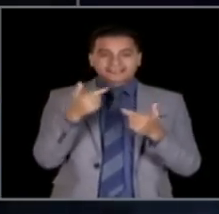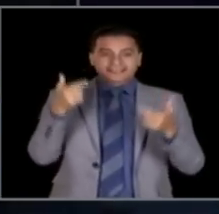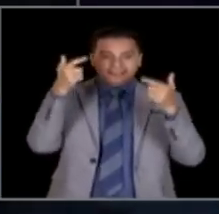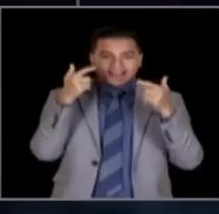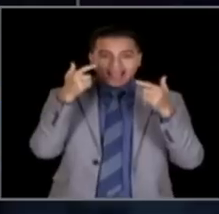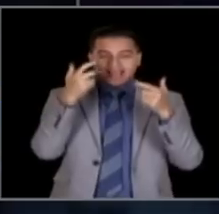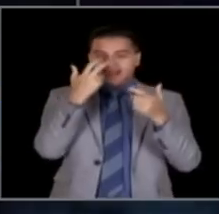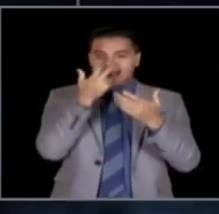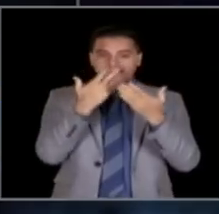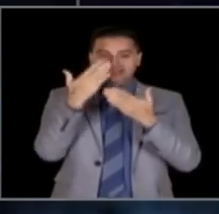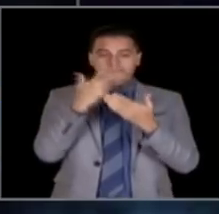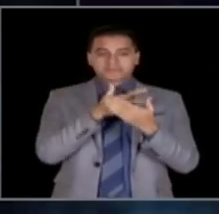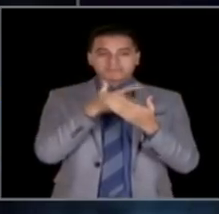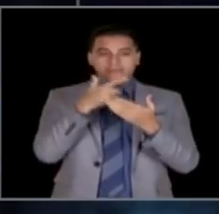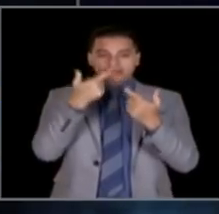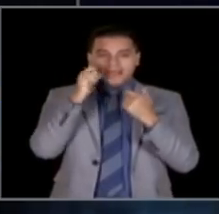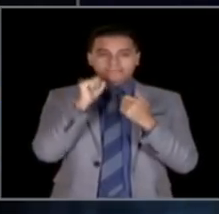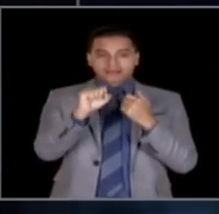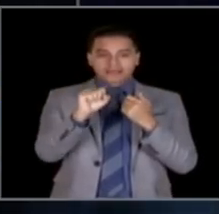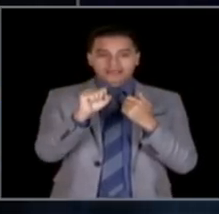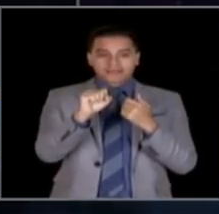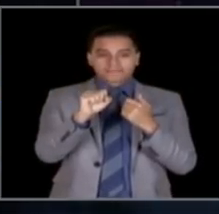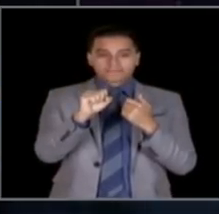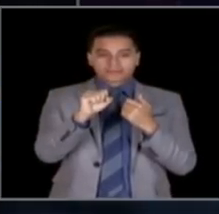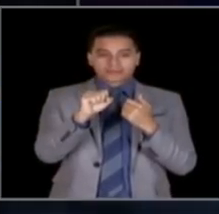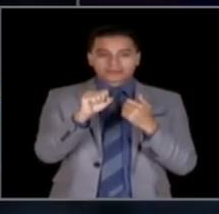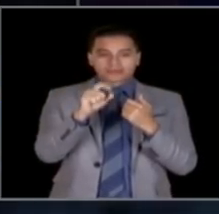نسبة لصاحب التاج، اللي هو مين بقى؟